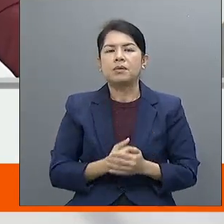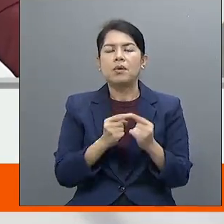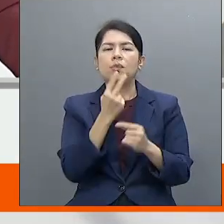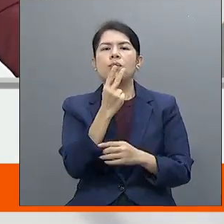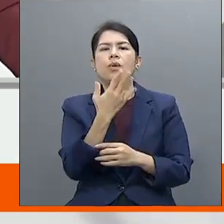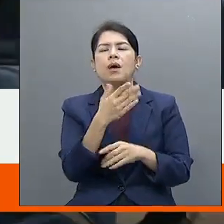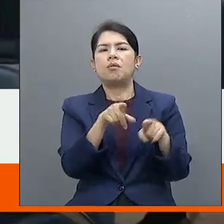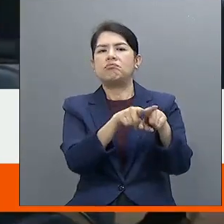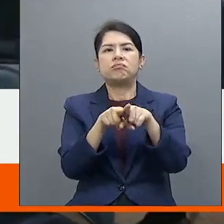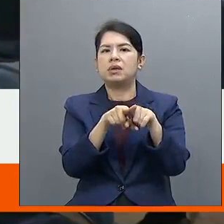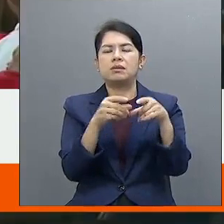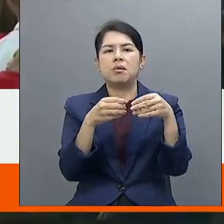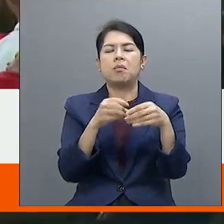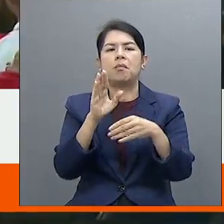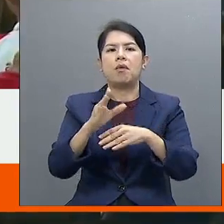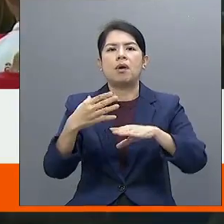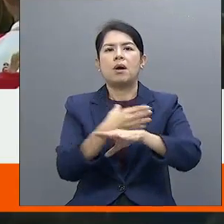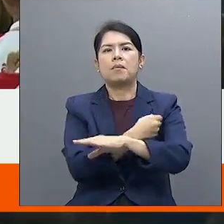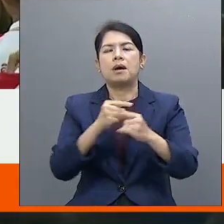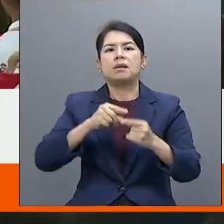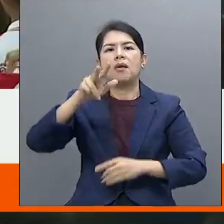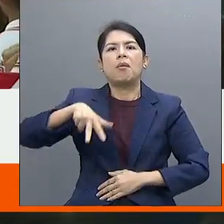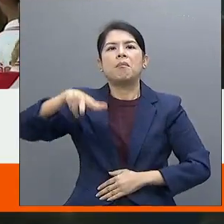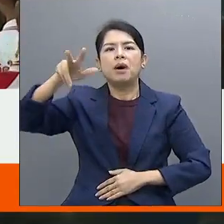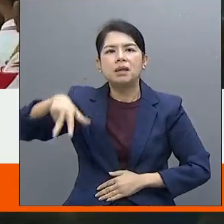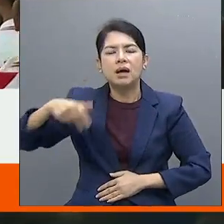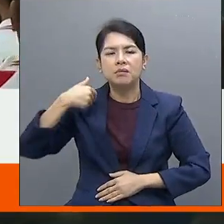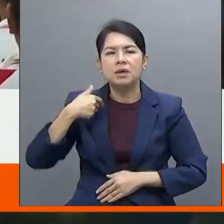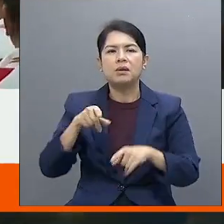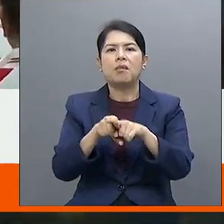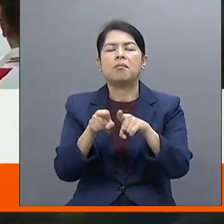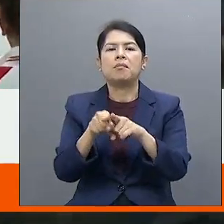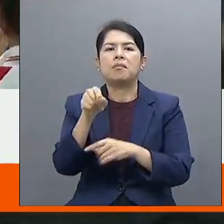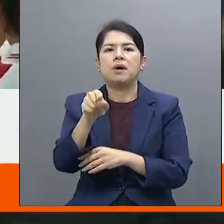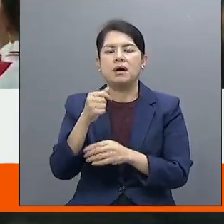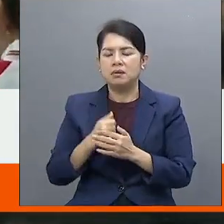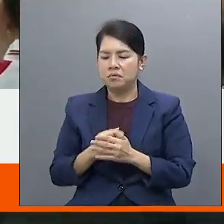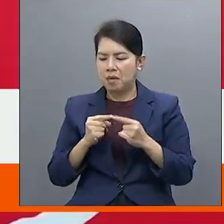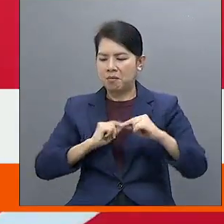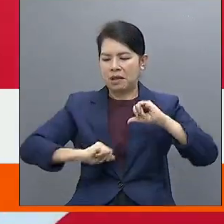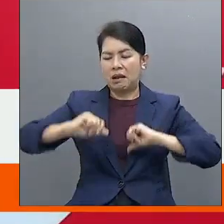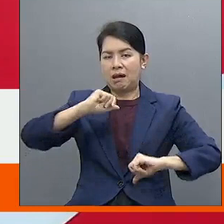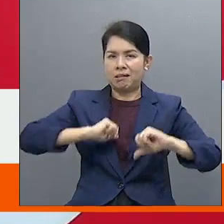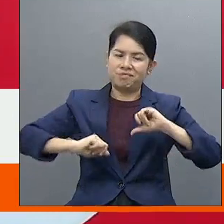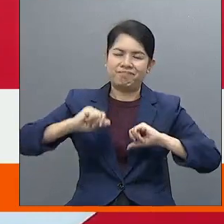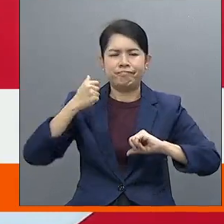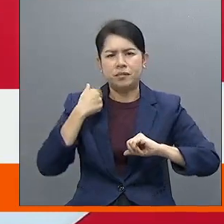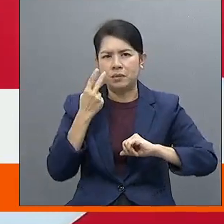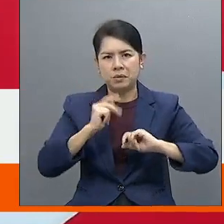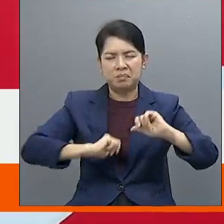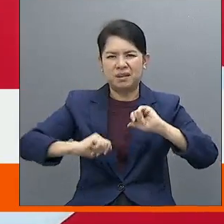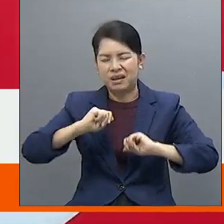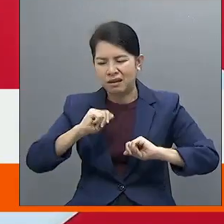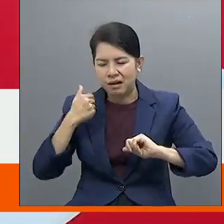กันเล่นละครกันนี่หรอมันคือทุกอย่างเนี่ยมันรู้กันหมดแล้วว่าใครเล่นบทอะไรยังไงรับก